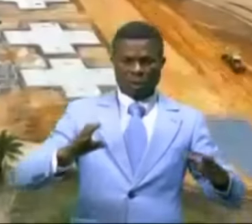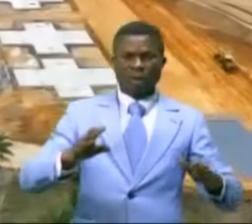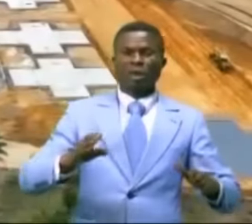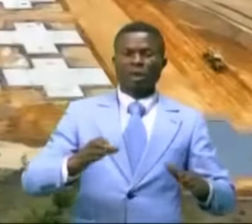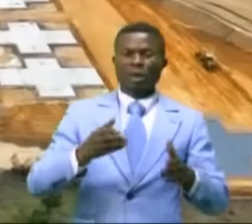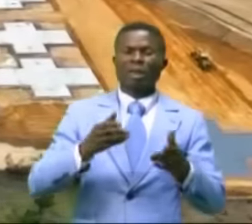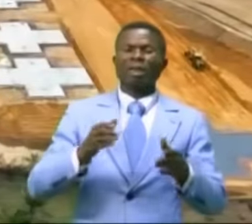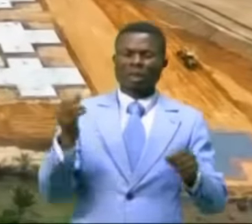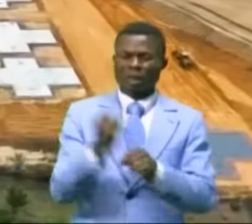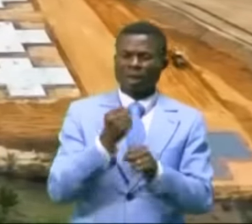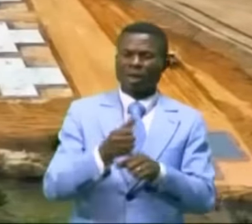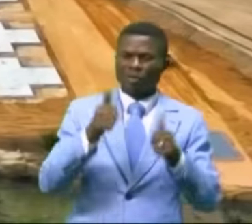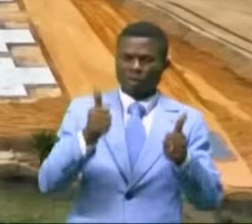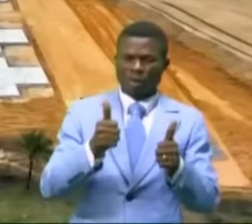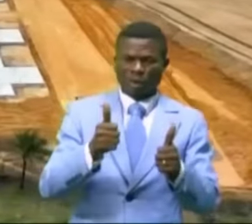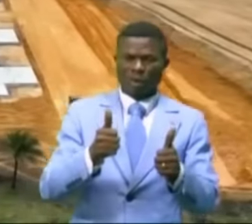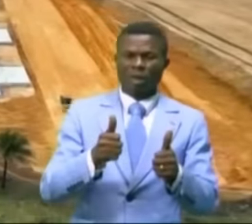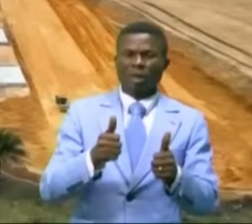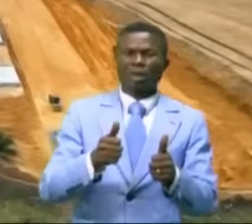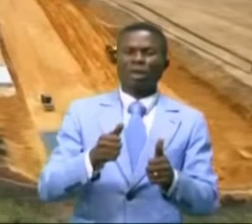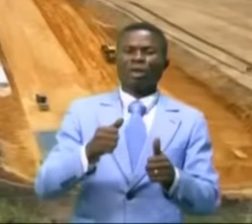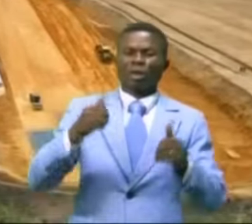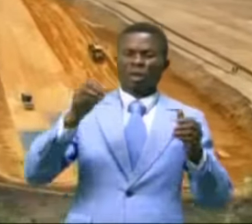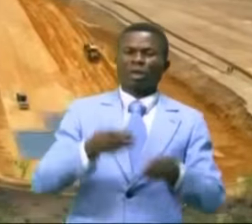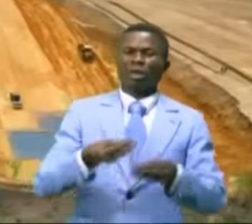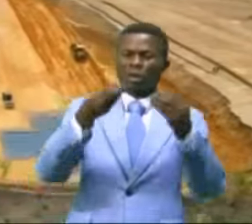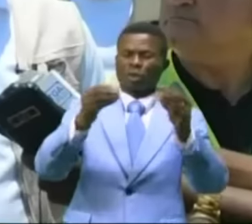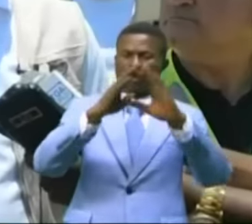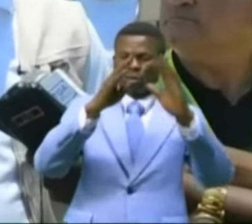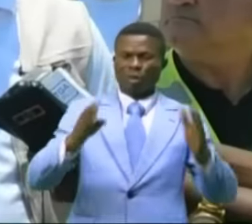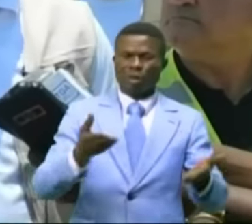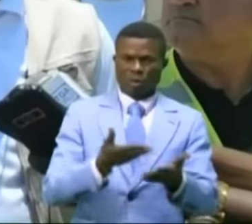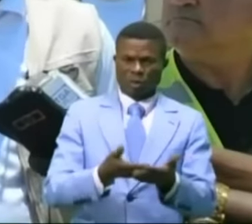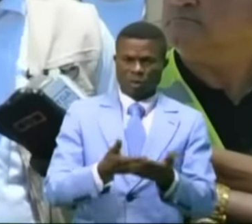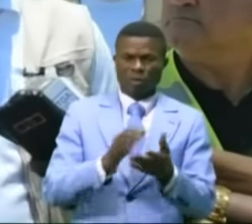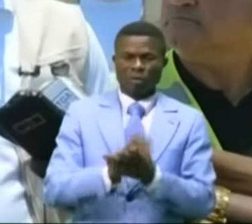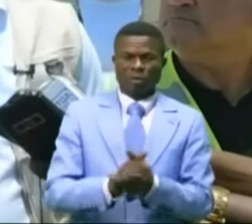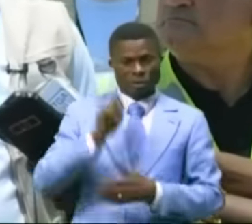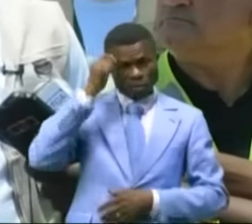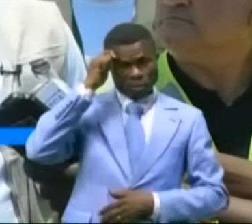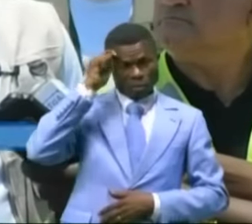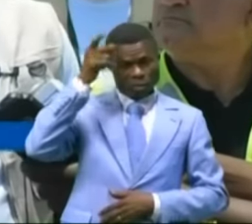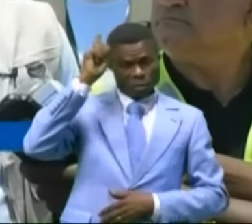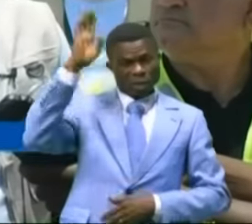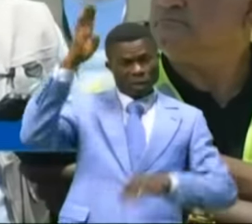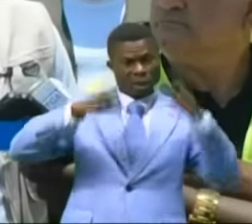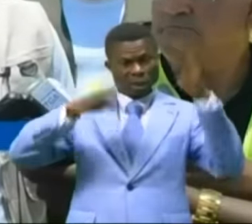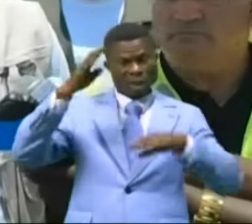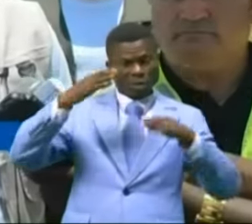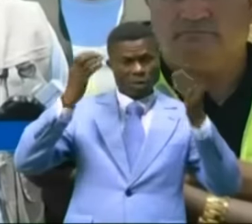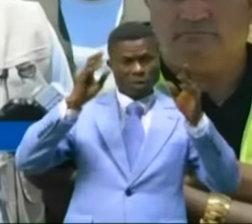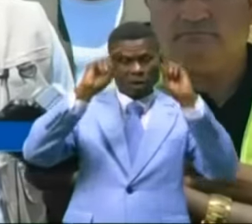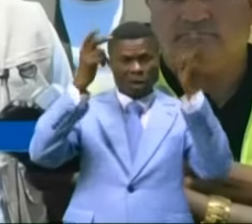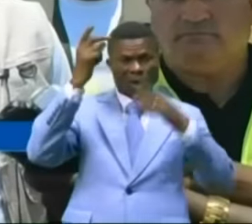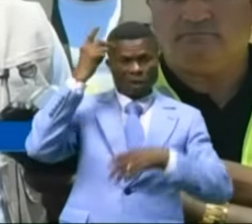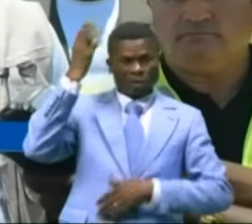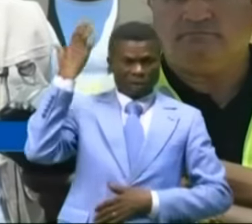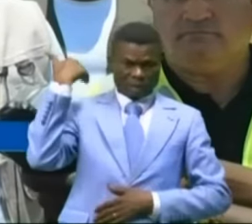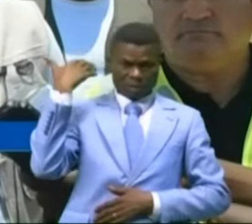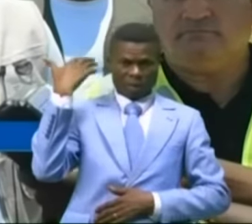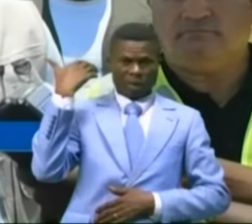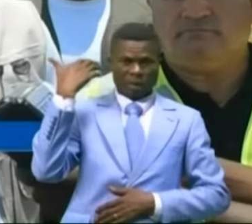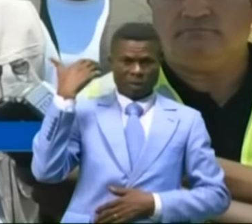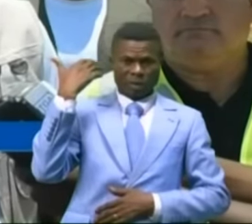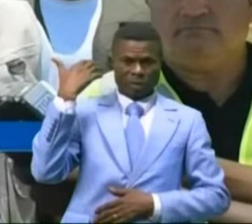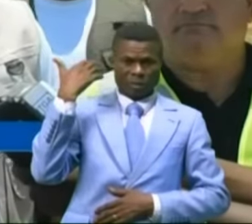ici pleinement son rôle de maître d'ouvrage délégué. Vous vous souviendrez qu'il y a eu une pluie diluvienne dans la ville de Kinshasa